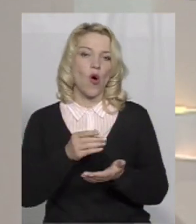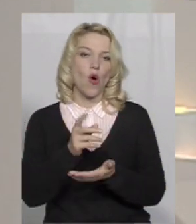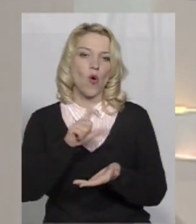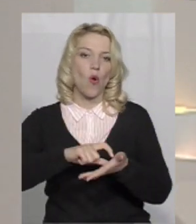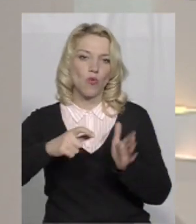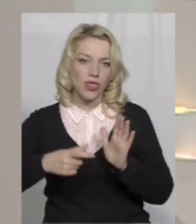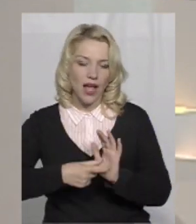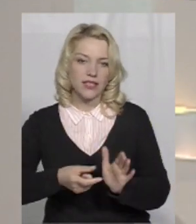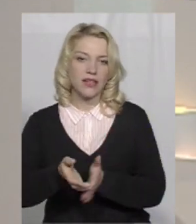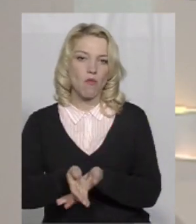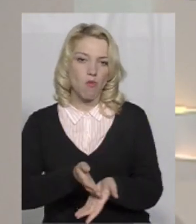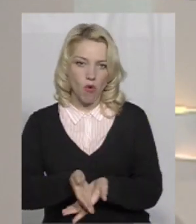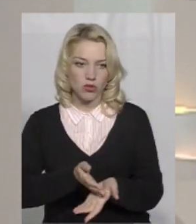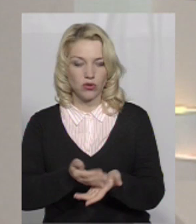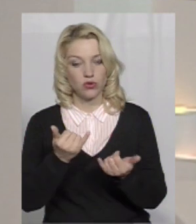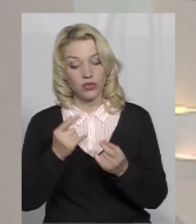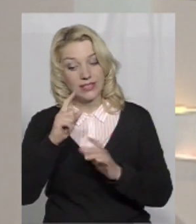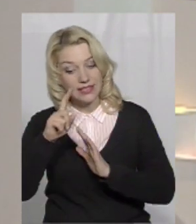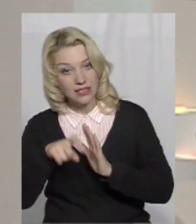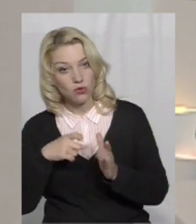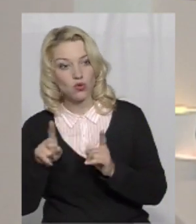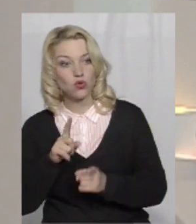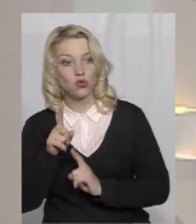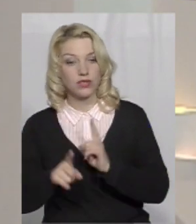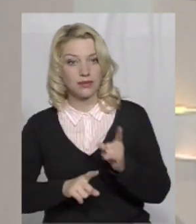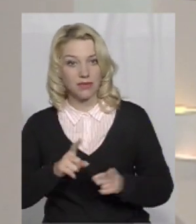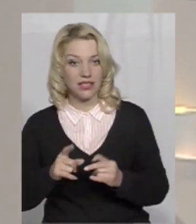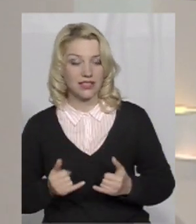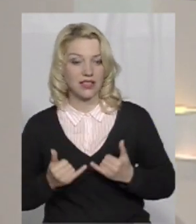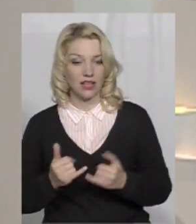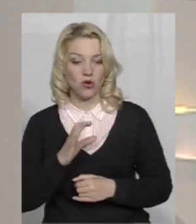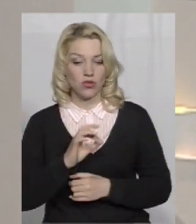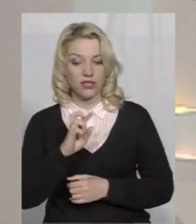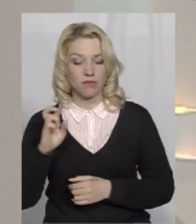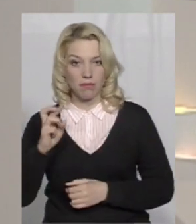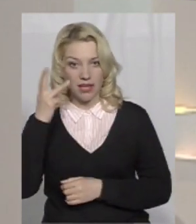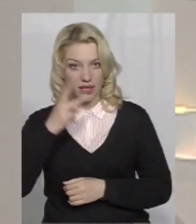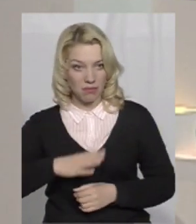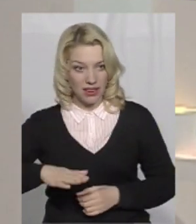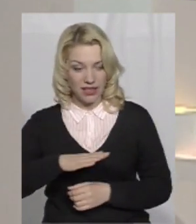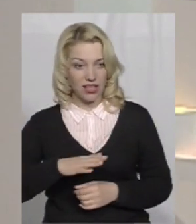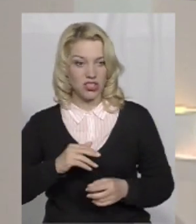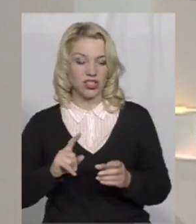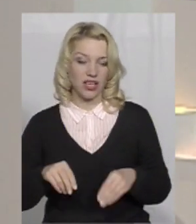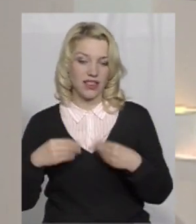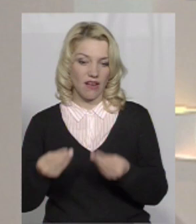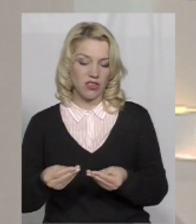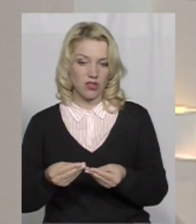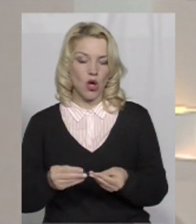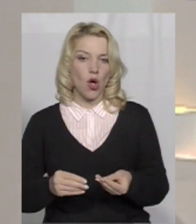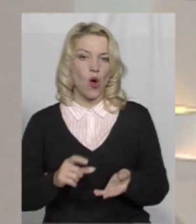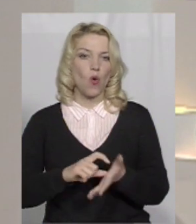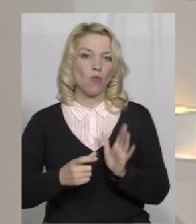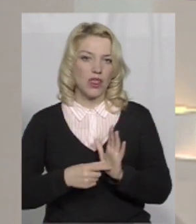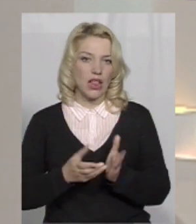Сьогодні ми з'ясуємо, що зміниться для ОСББ Хмельниччини та надавачів